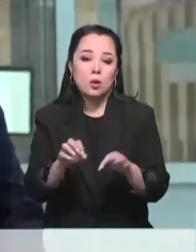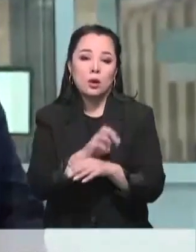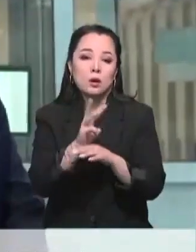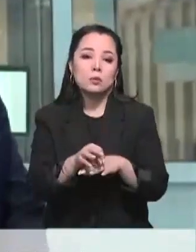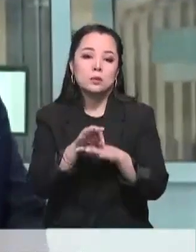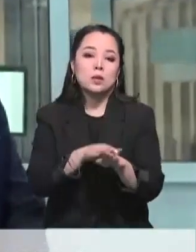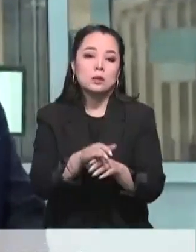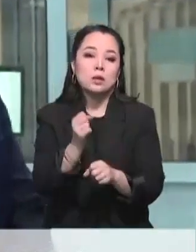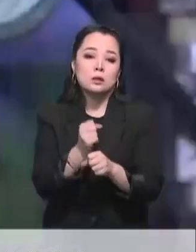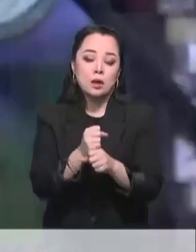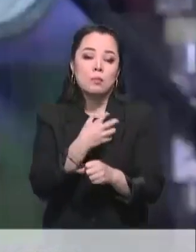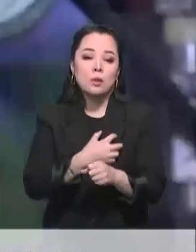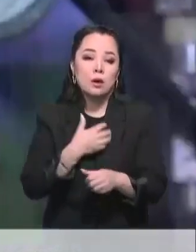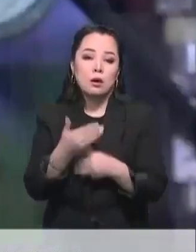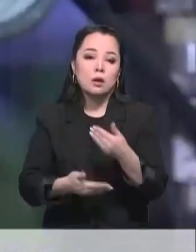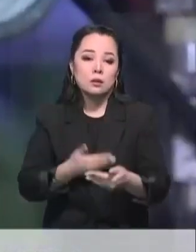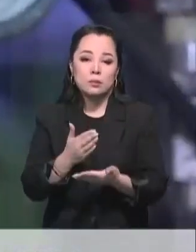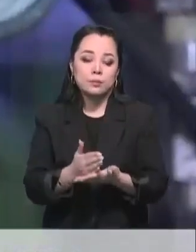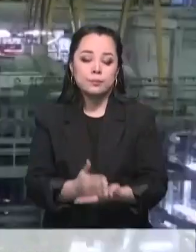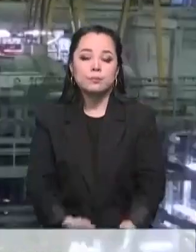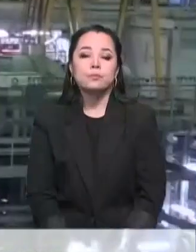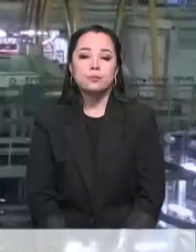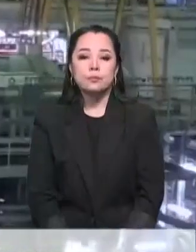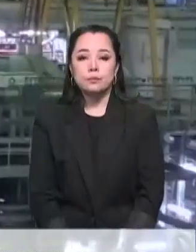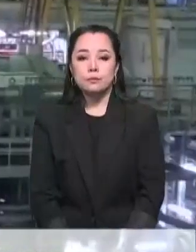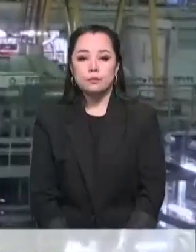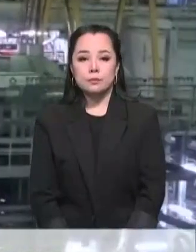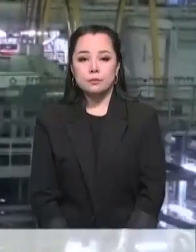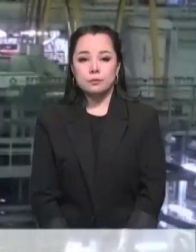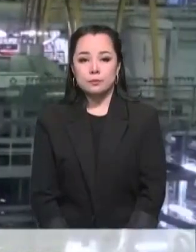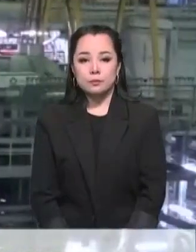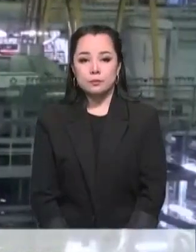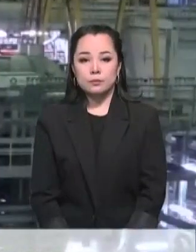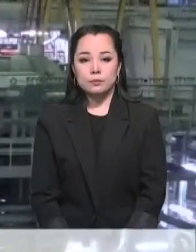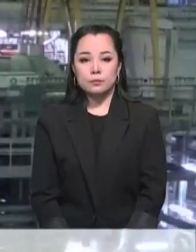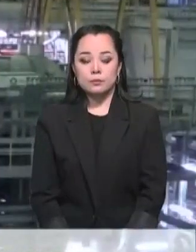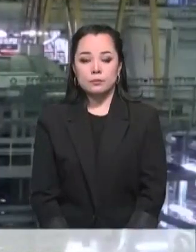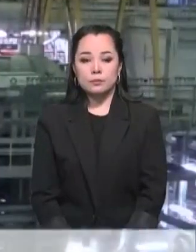қамтамасыз етудегі жасалып отырған маңызды қадам. Қарлығаш Қасиетова, 24 KZ, Павлодар облысы.